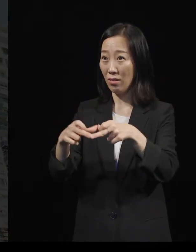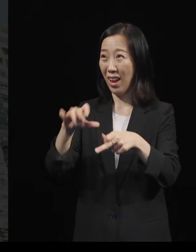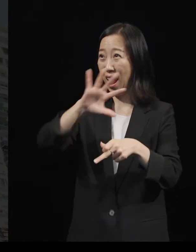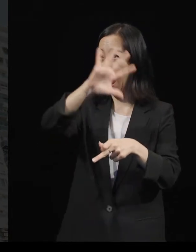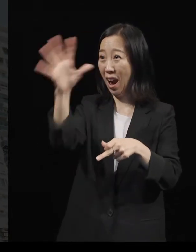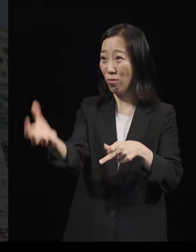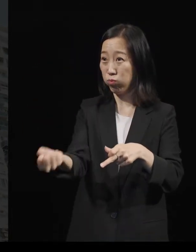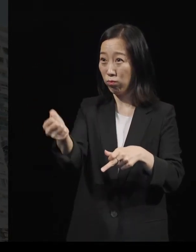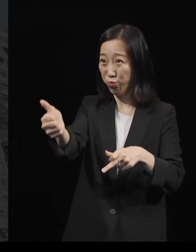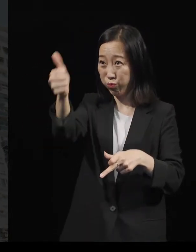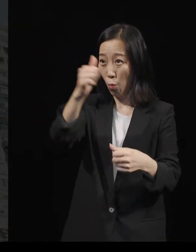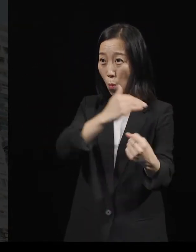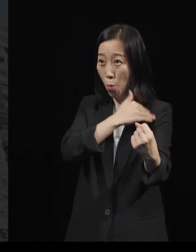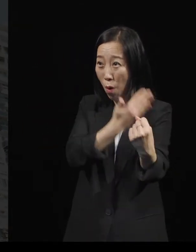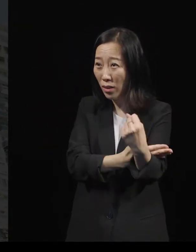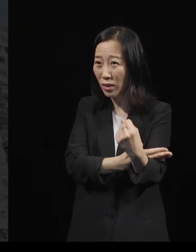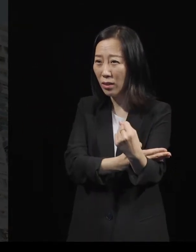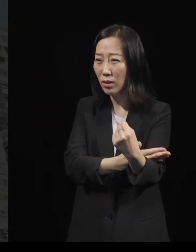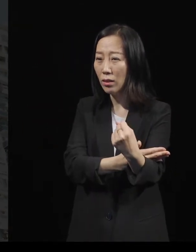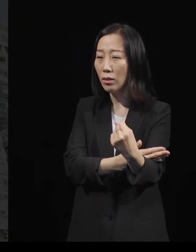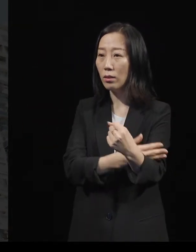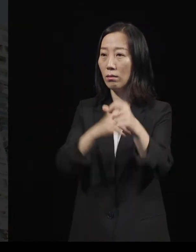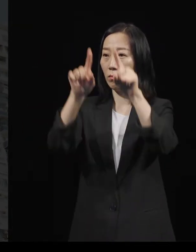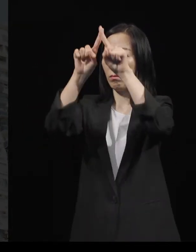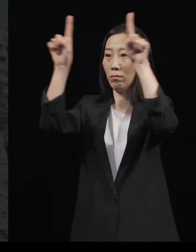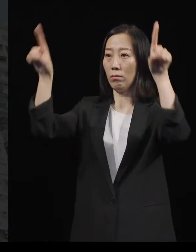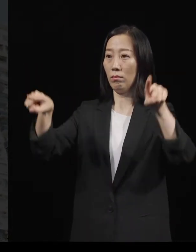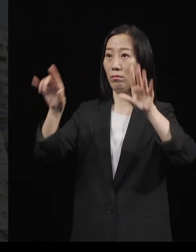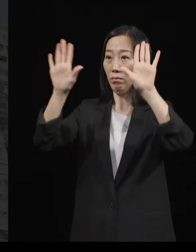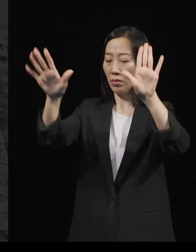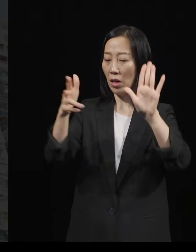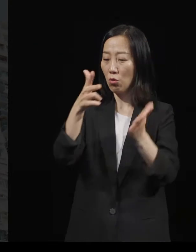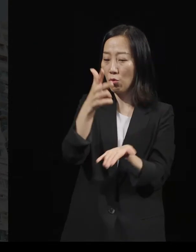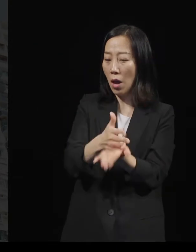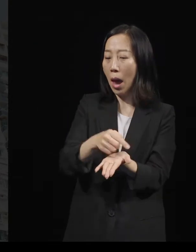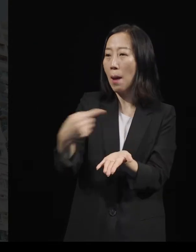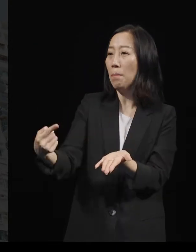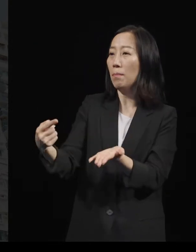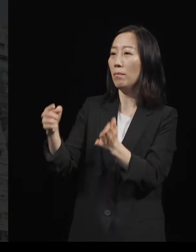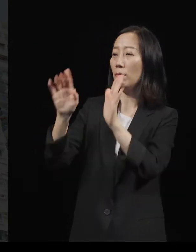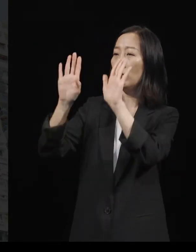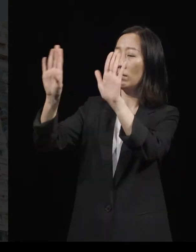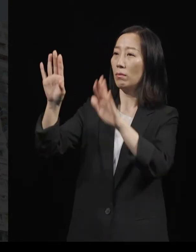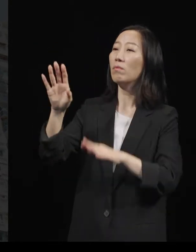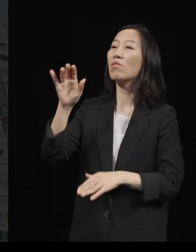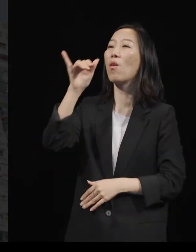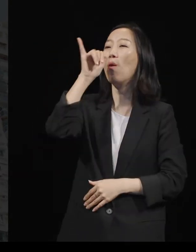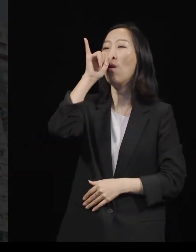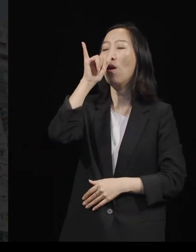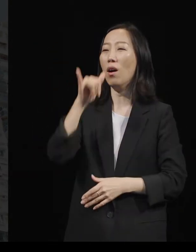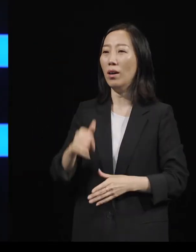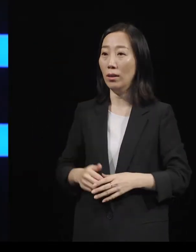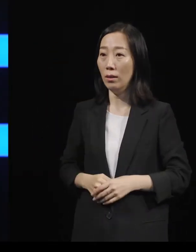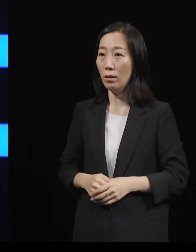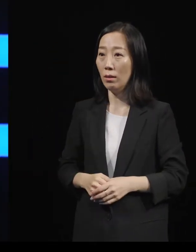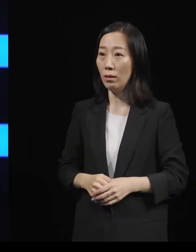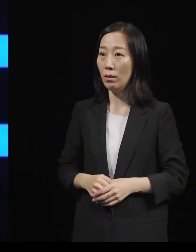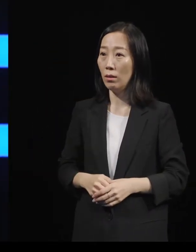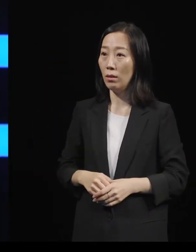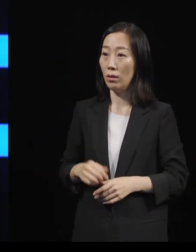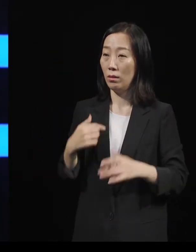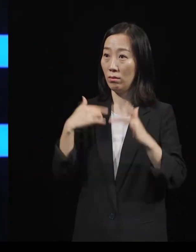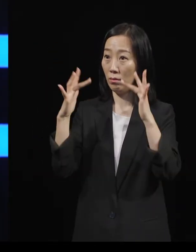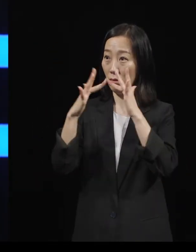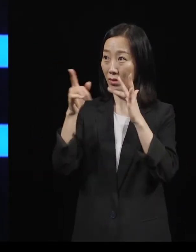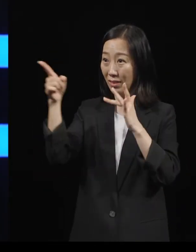장애인이 이 세상 살아가는데 특권입니까? 라는 한 장애인 주차구역에 붙어 있었던 벽보입니다. 이게